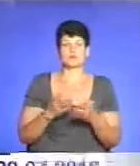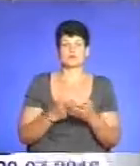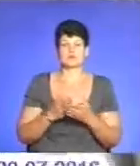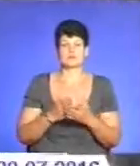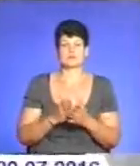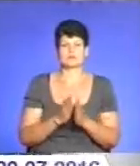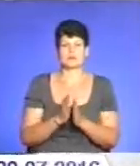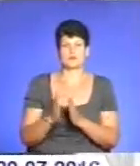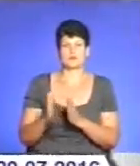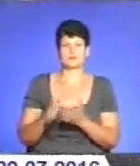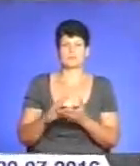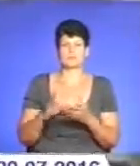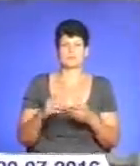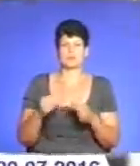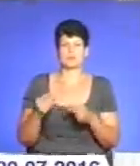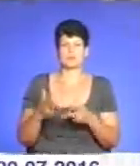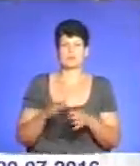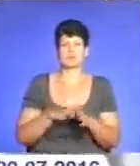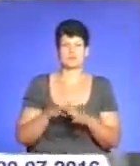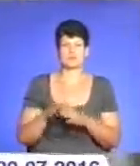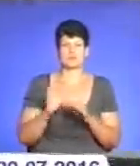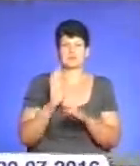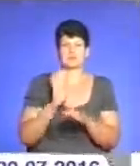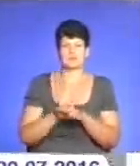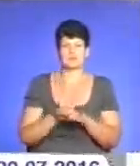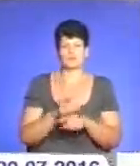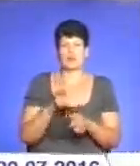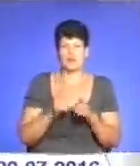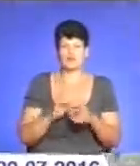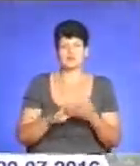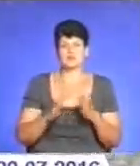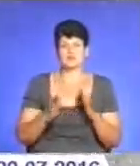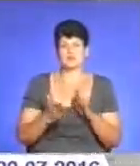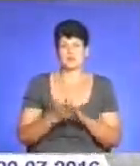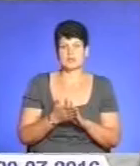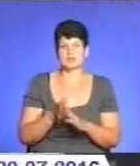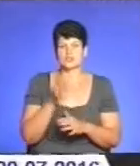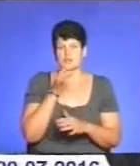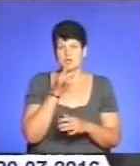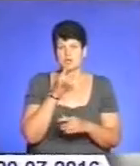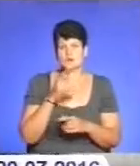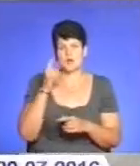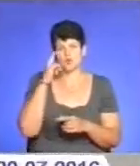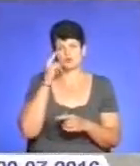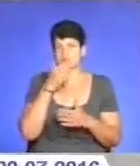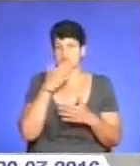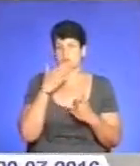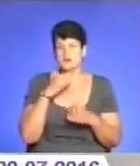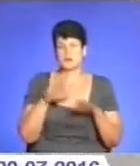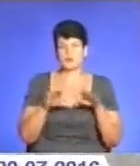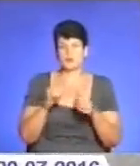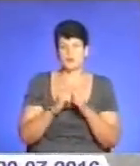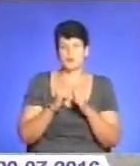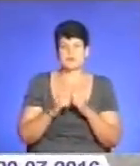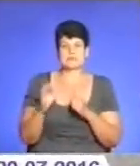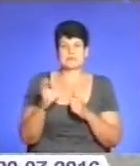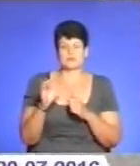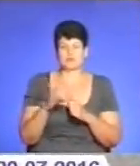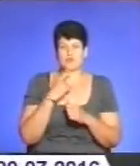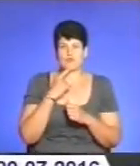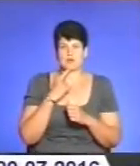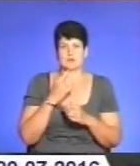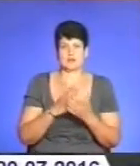злагодженість підрозділу та виконання наказів. У реальних надзвичайних ситуаціях часу на роздуми нема. На вагу кожна секунда, стверджує